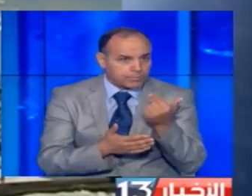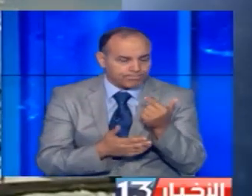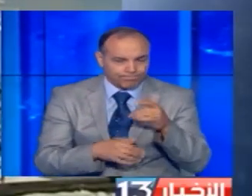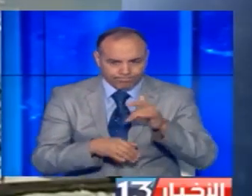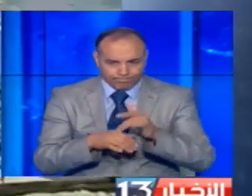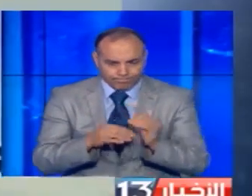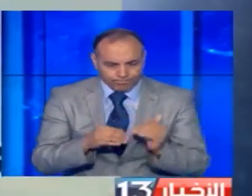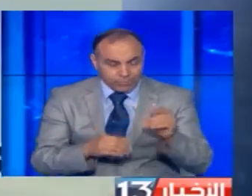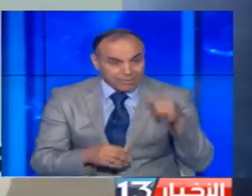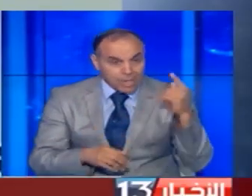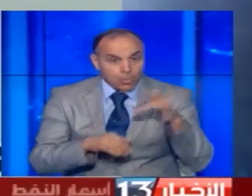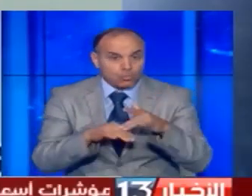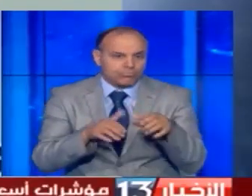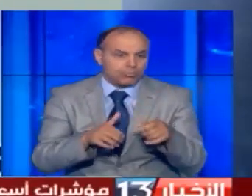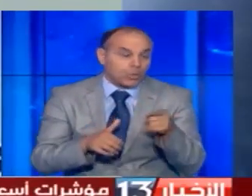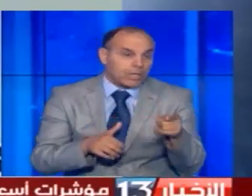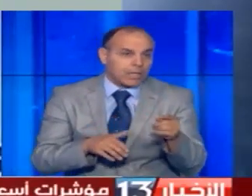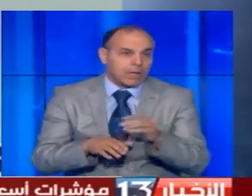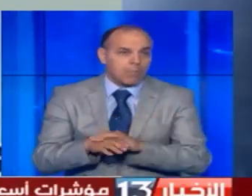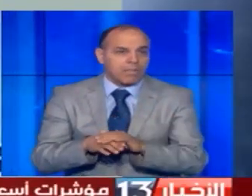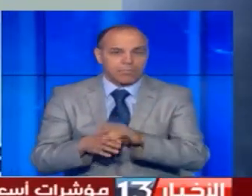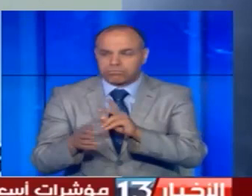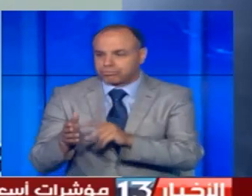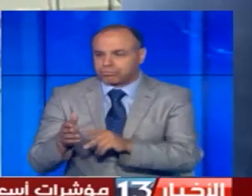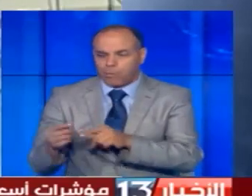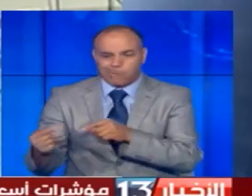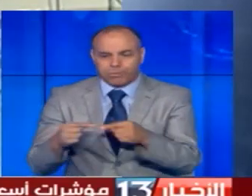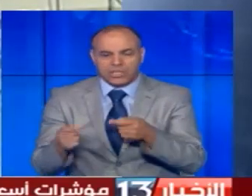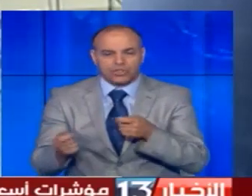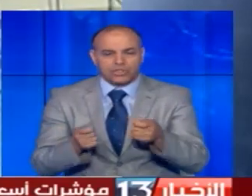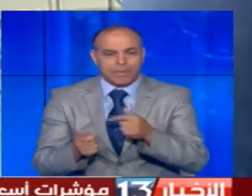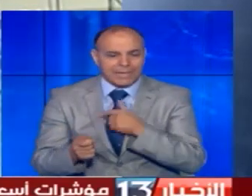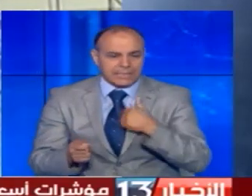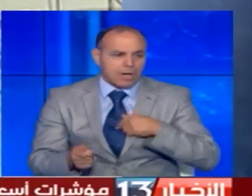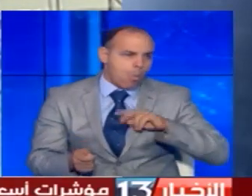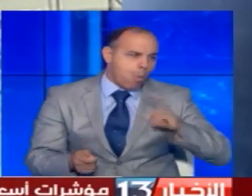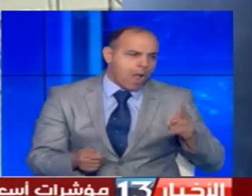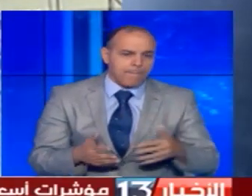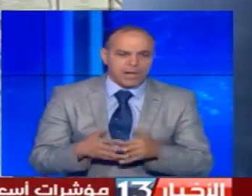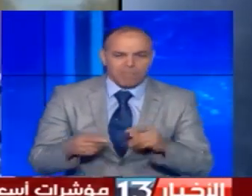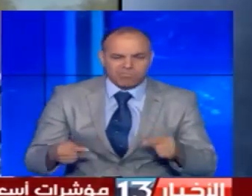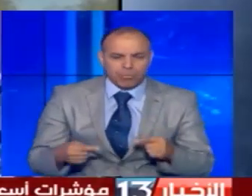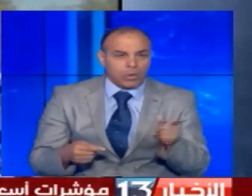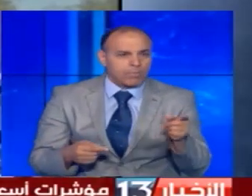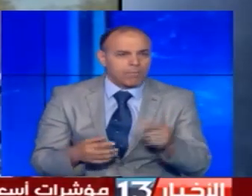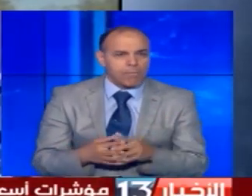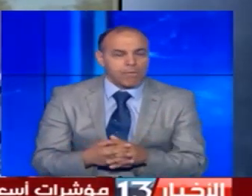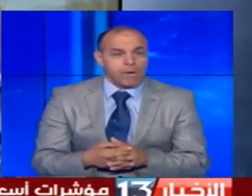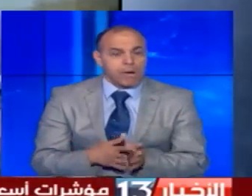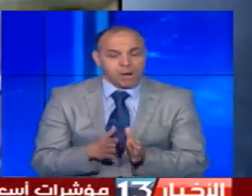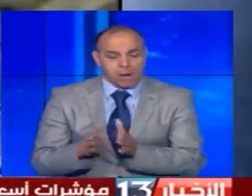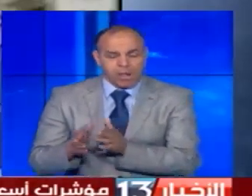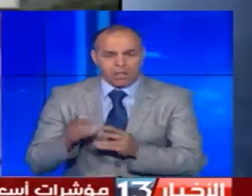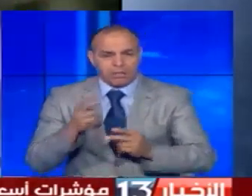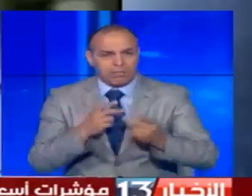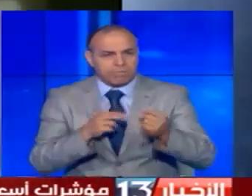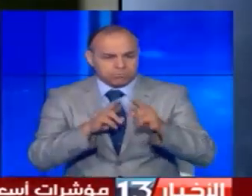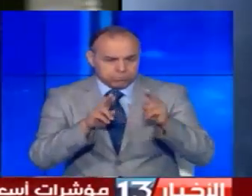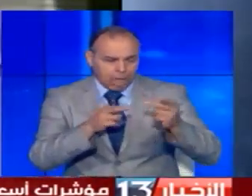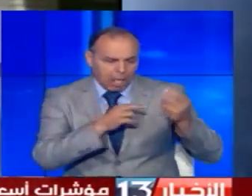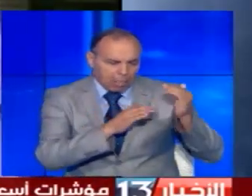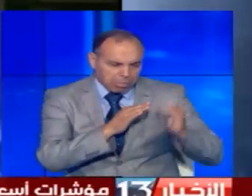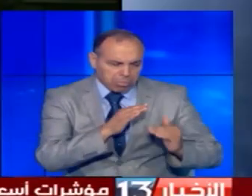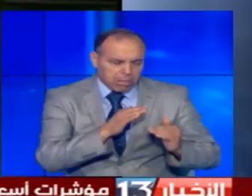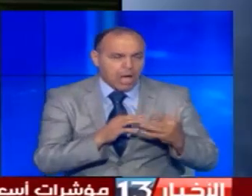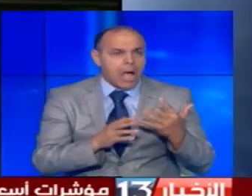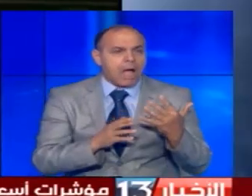النمو العالمي جراء تفاقم الخلاف التجاري بين مصر والولايات المتحده وتراجع العقود الاجله لخام